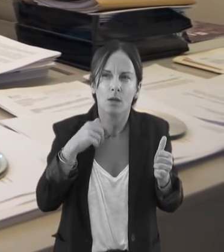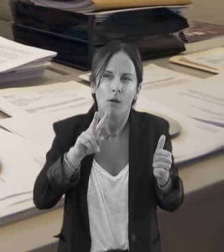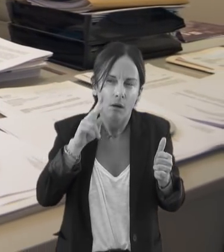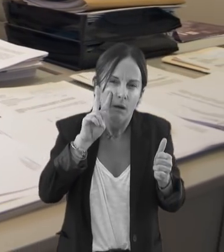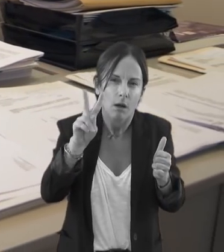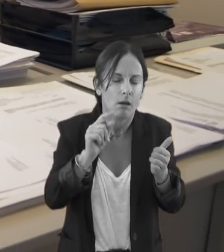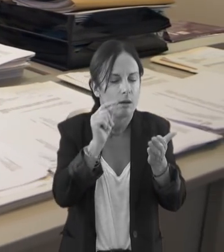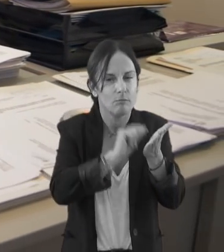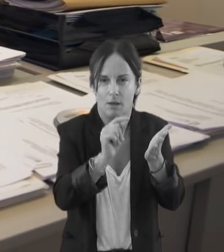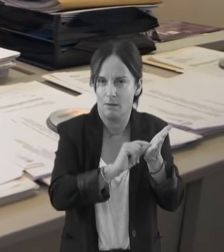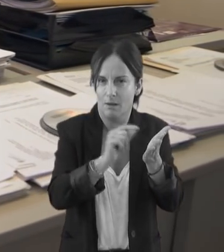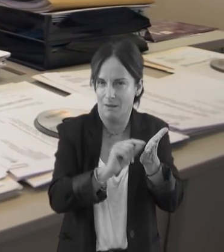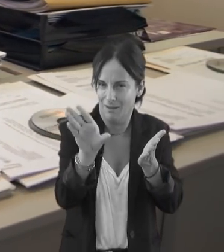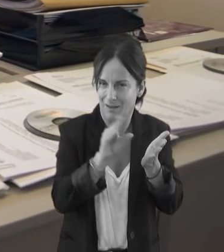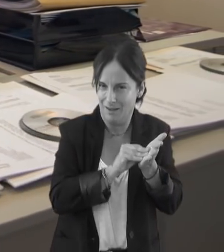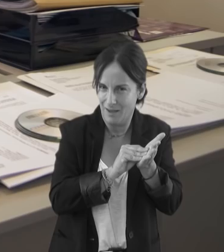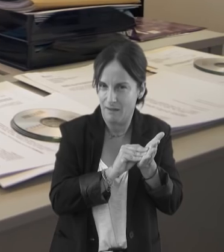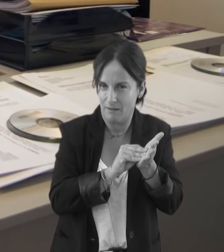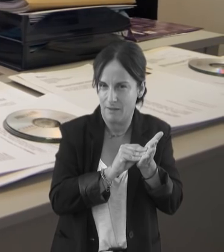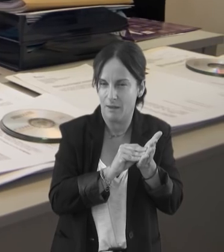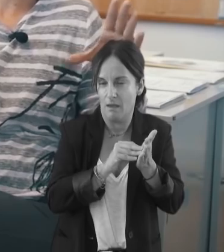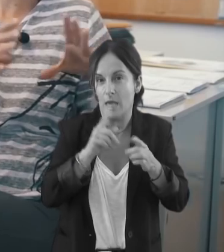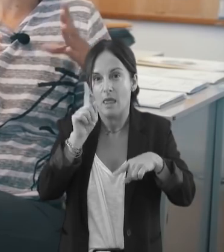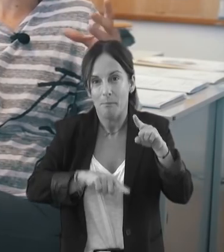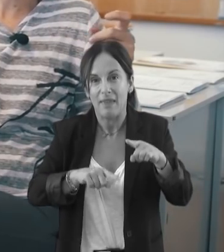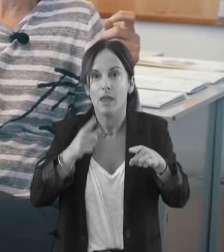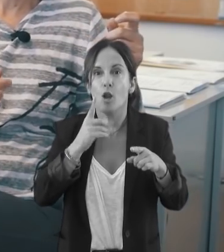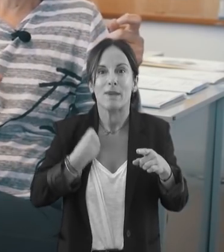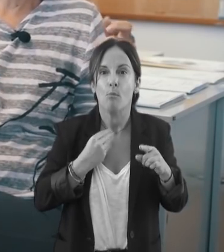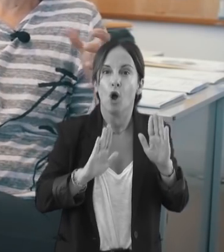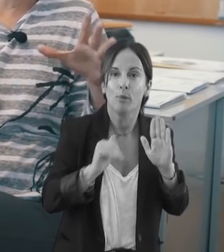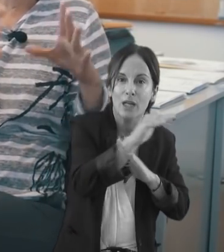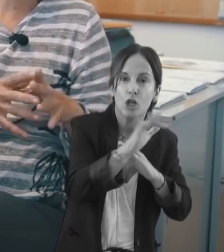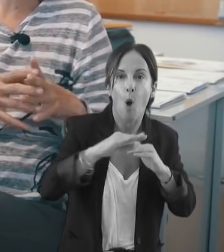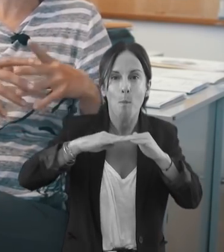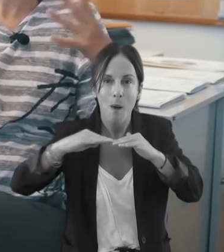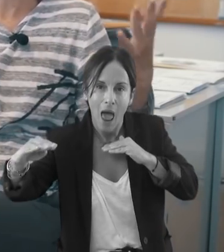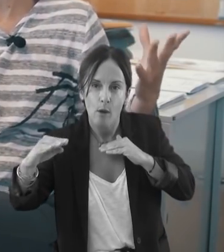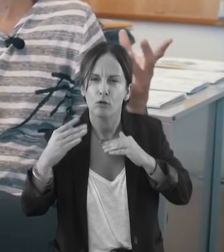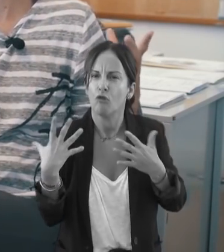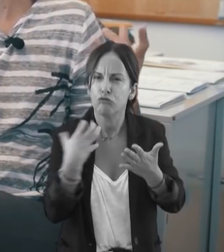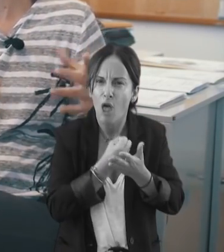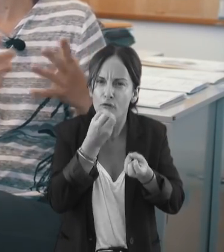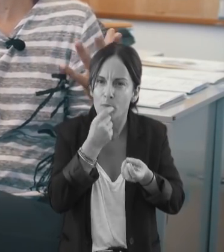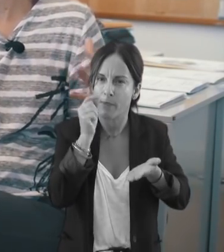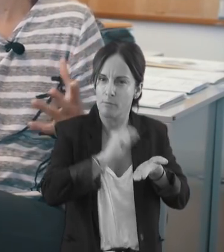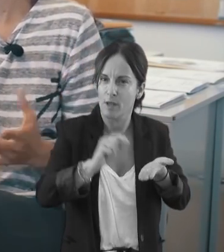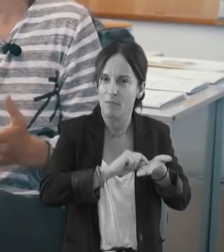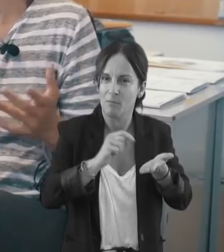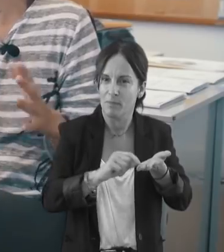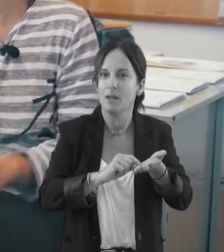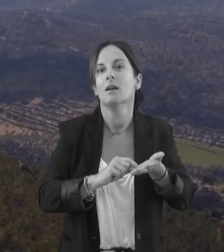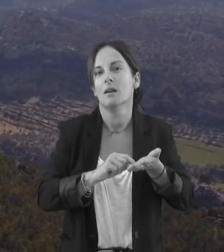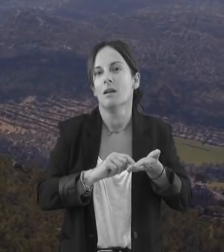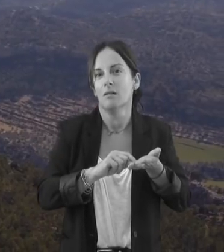se fa la fitxa i després se mira, se fan mapes també individualitzats i en general